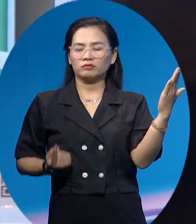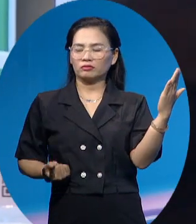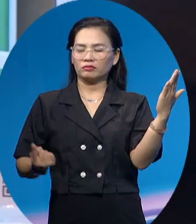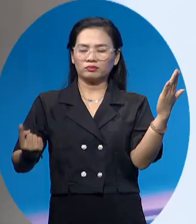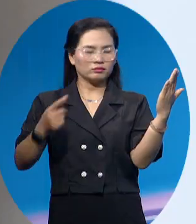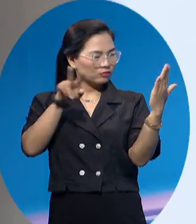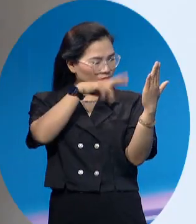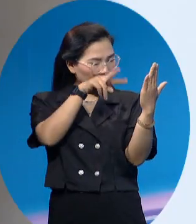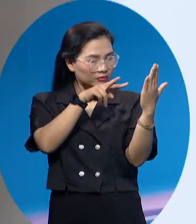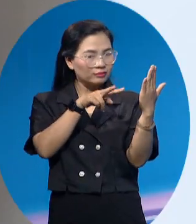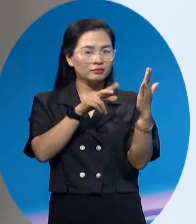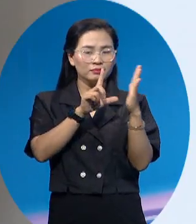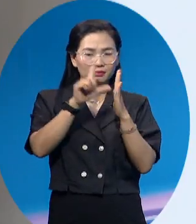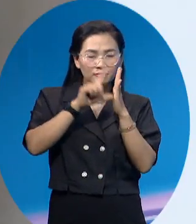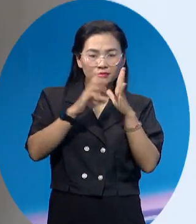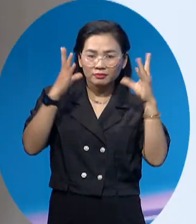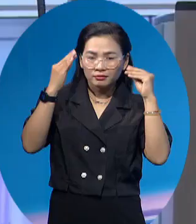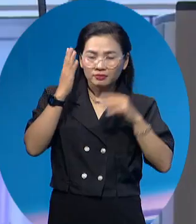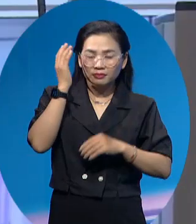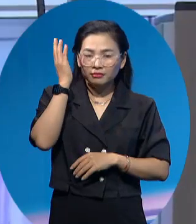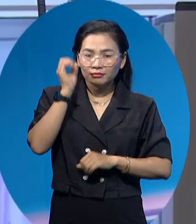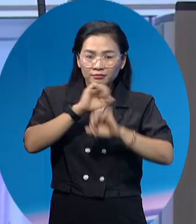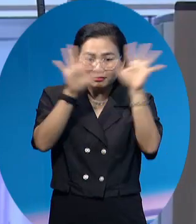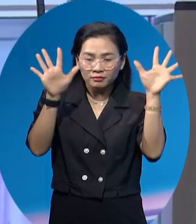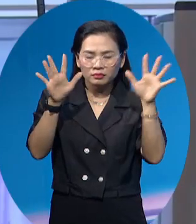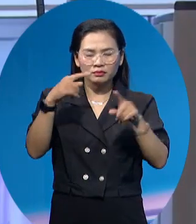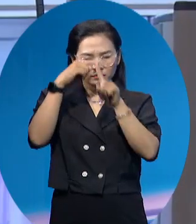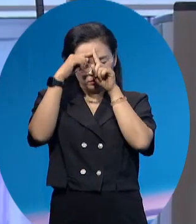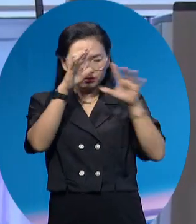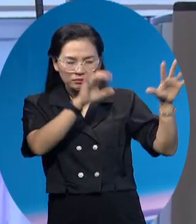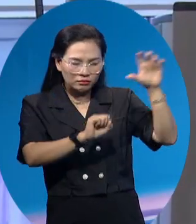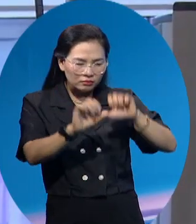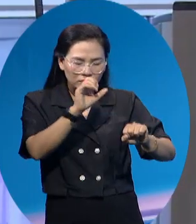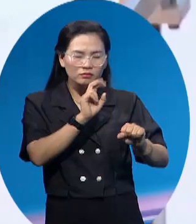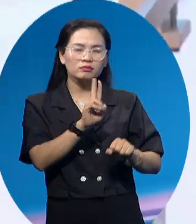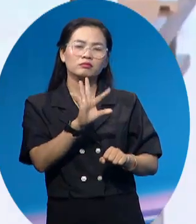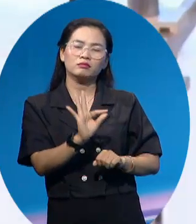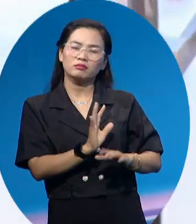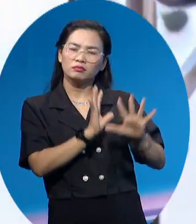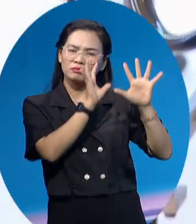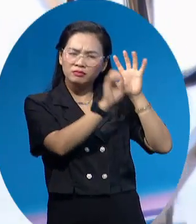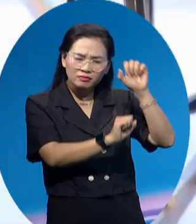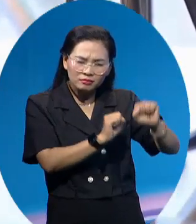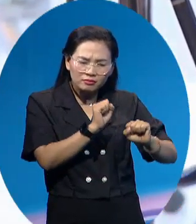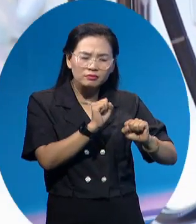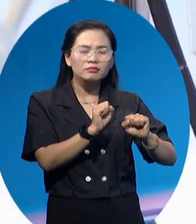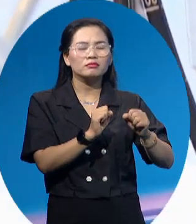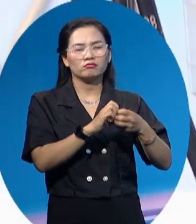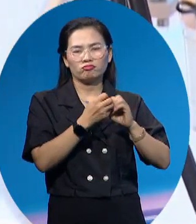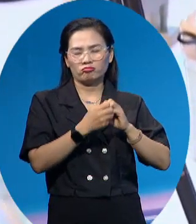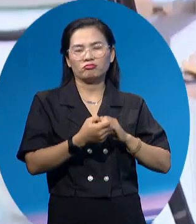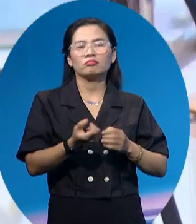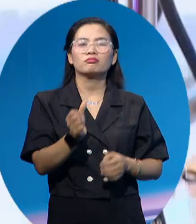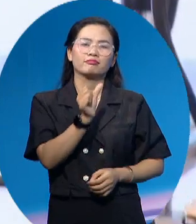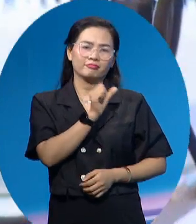phần cho chất lượng hình ảnh sắc nét trợ giúp bác sĩ tầm soát chẩn đoán ung thư sớm chính xác hỗ trợ tăng tỉ lệ phát hiện ung thư sớm